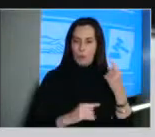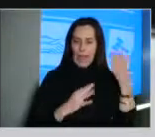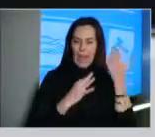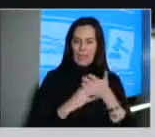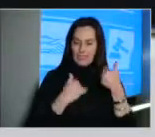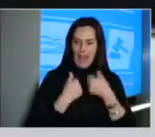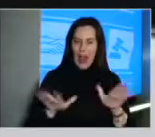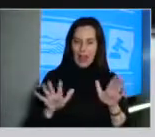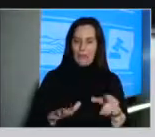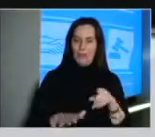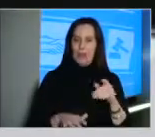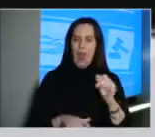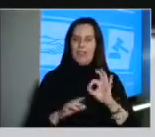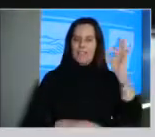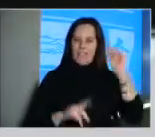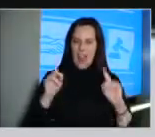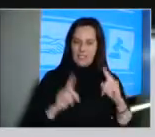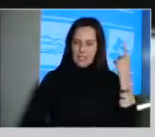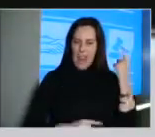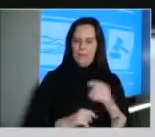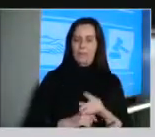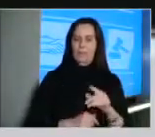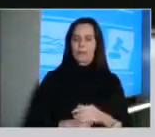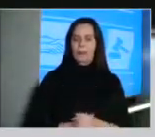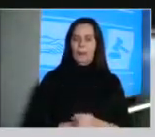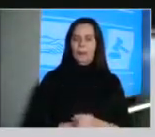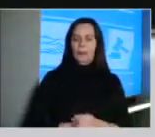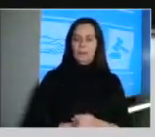מהעניין הלך באינפלציה שהייתה בשנות ה-70.